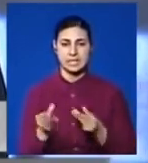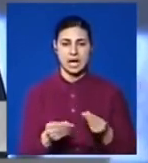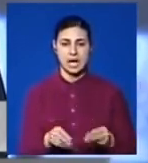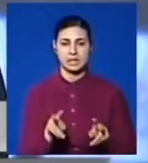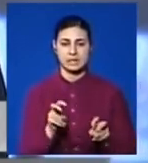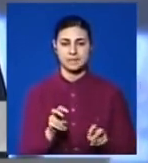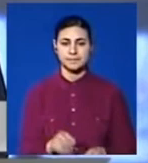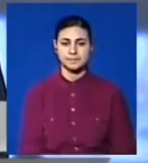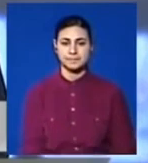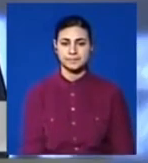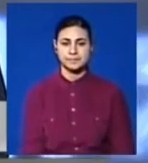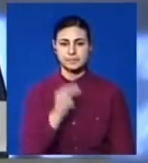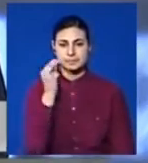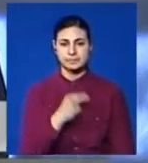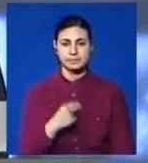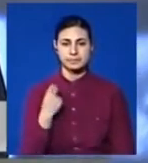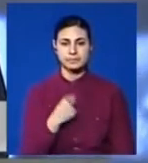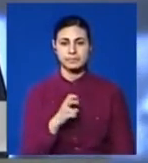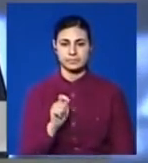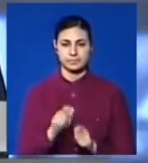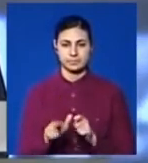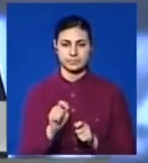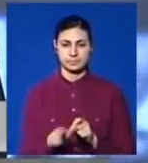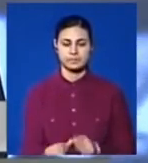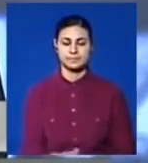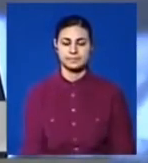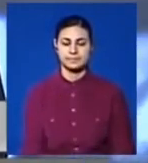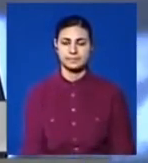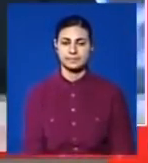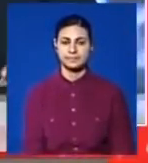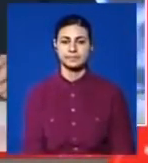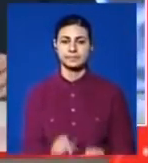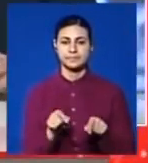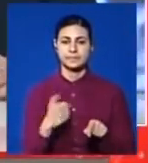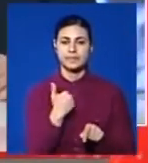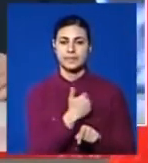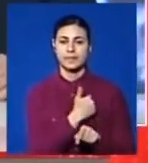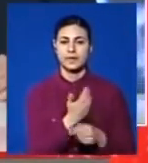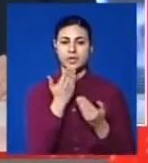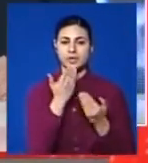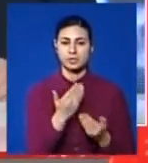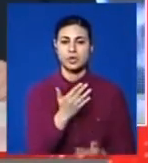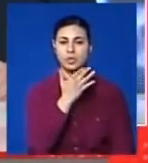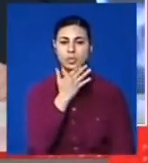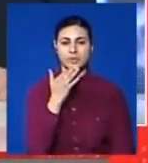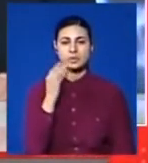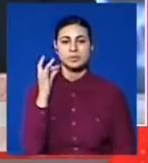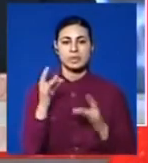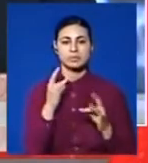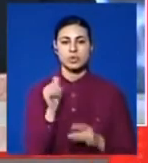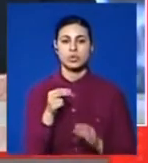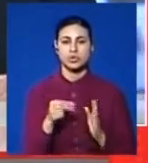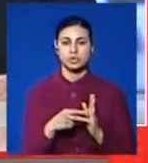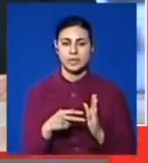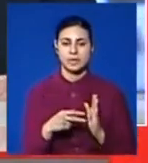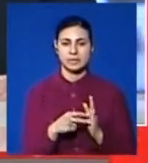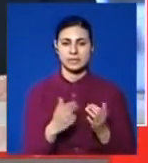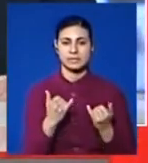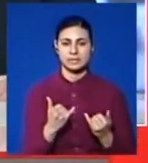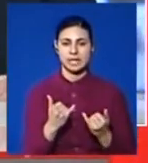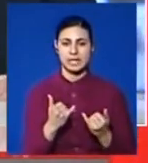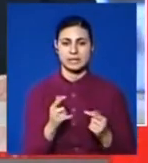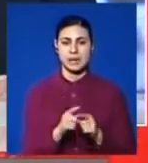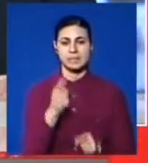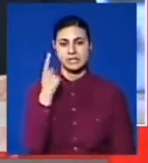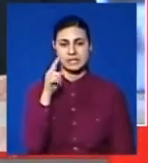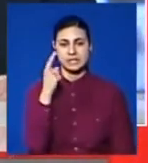გადახდას ეკლესიისათვის. ქალბატონ თამარ, აქვე მინდა კითხოთ უმრავლესობის გამოხმაურებას როგორ შეაფასებდით დღეს თქვენს